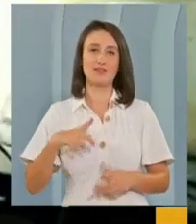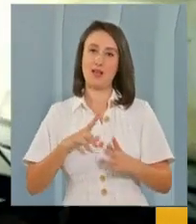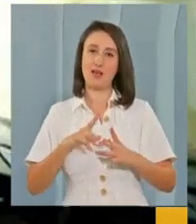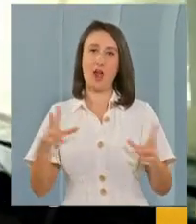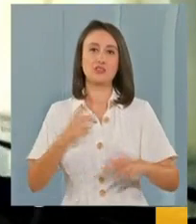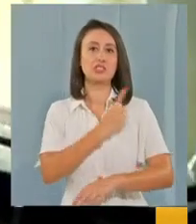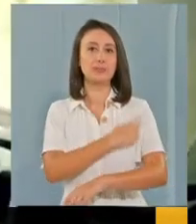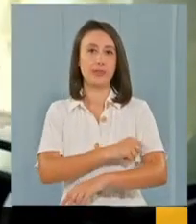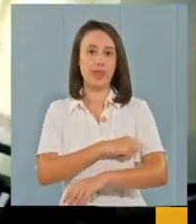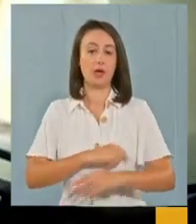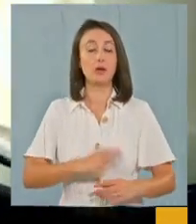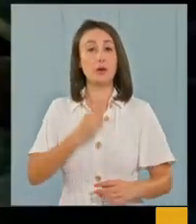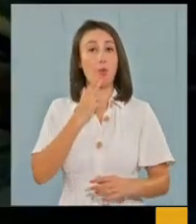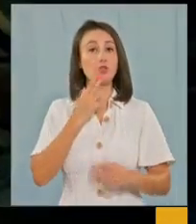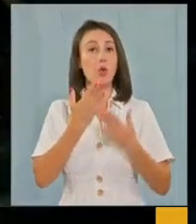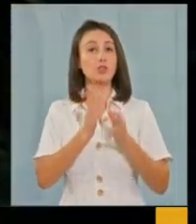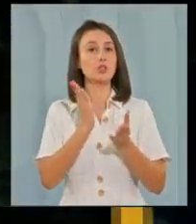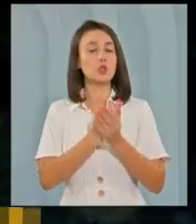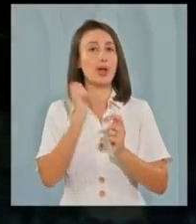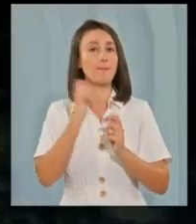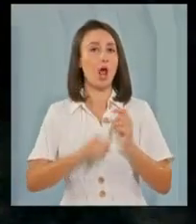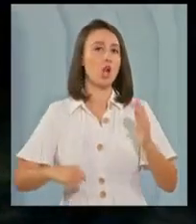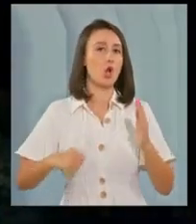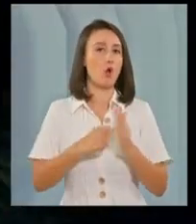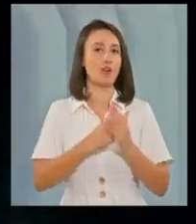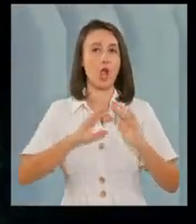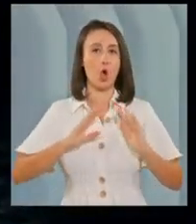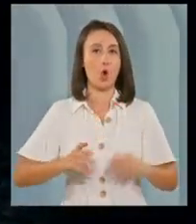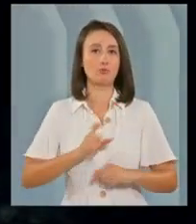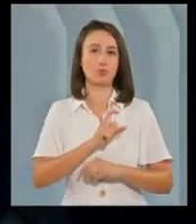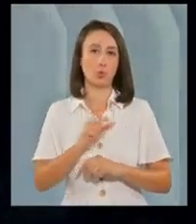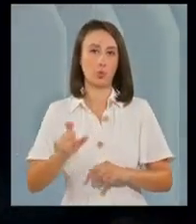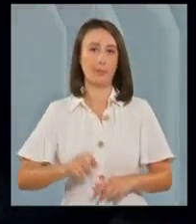gravă. Polițiștii au deschis un dosar penal pentru vătămare corporală și ucidere din culpă.